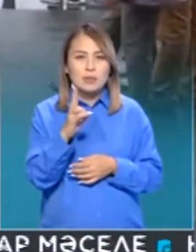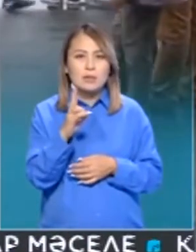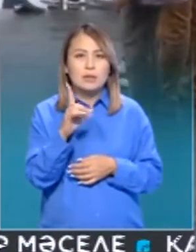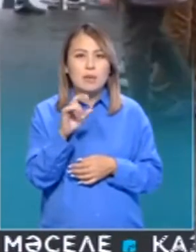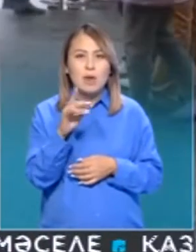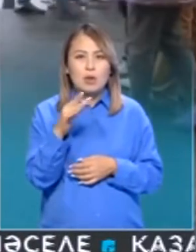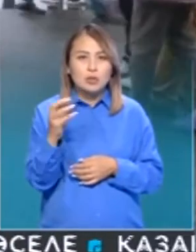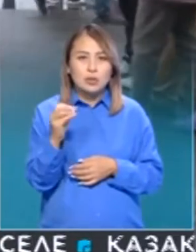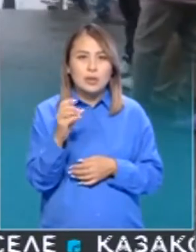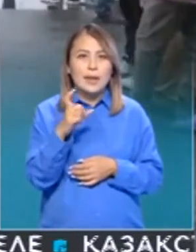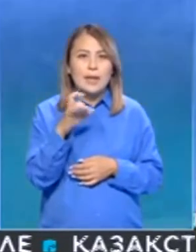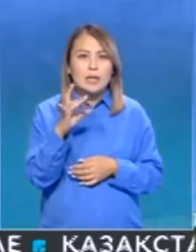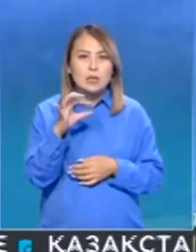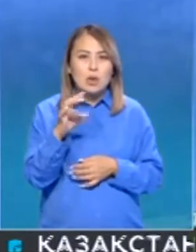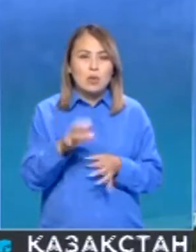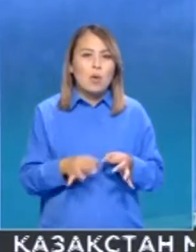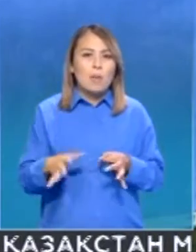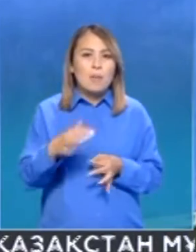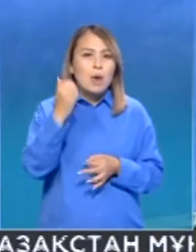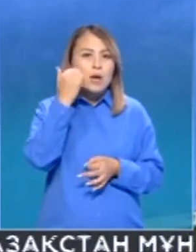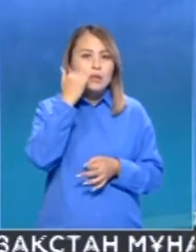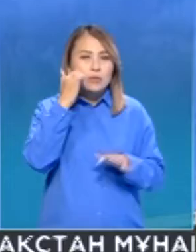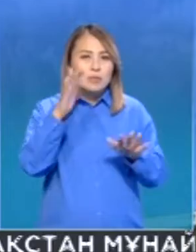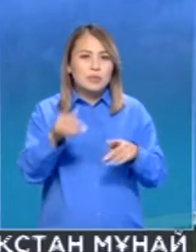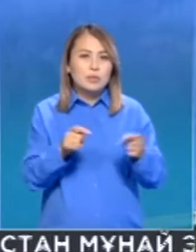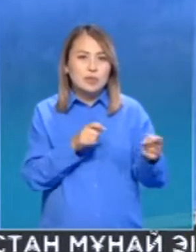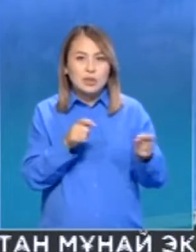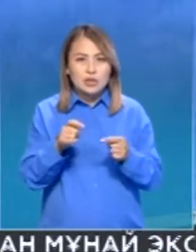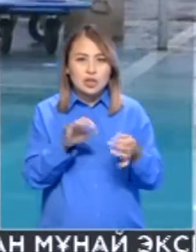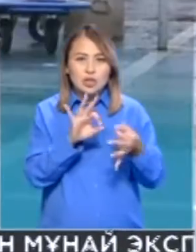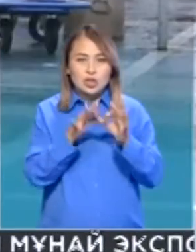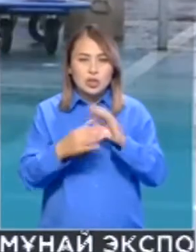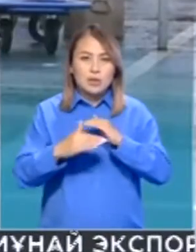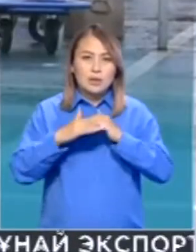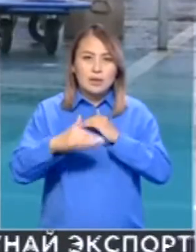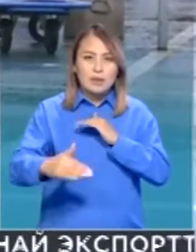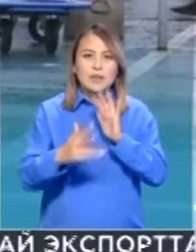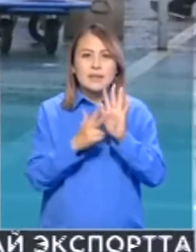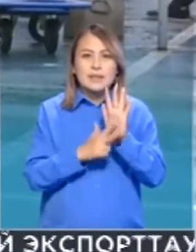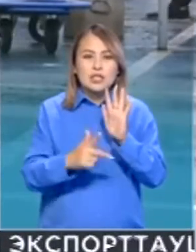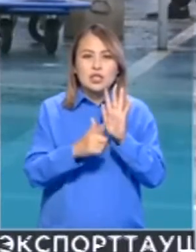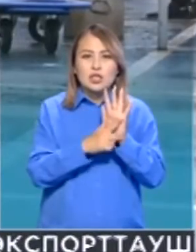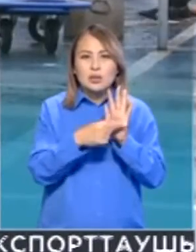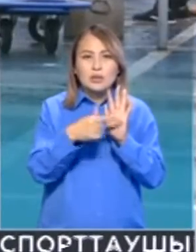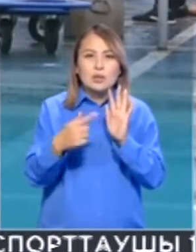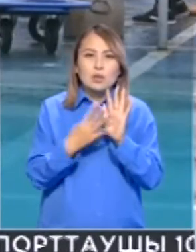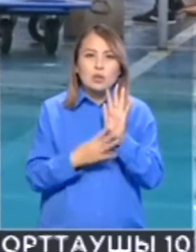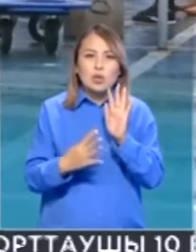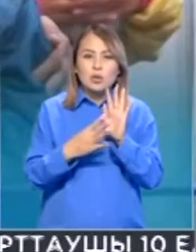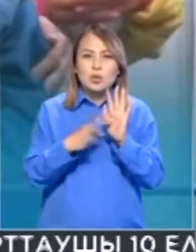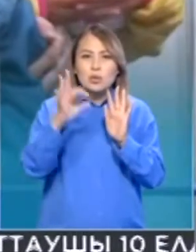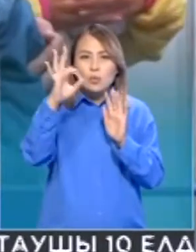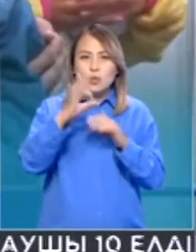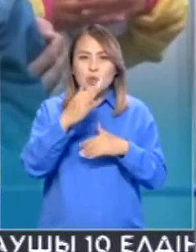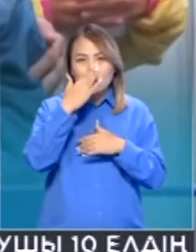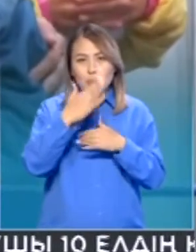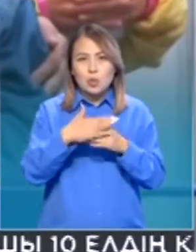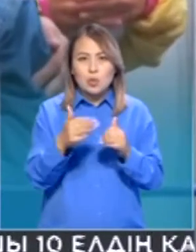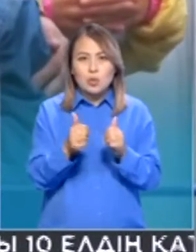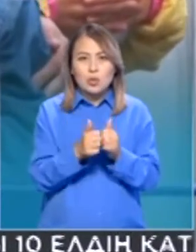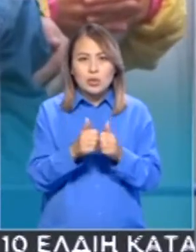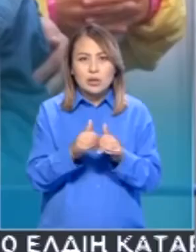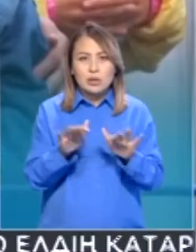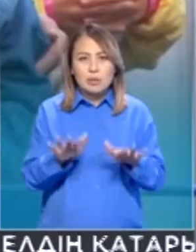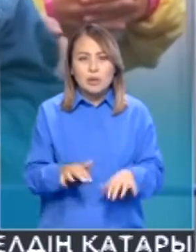Донецк, Запорожье, Херсон облысының Мәскеу тағайындаған әкімшілігінің дерегінше, жергілікті халықтың 87-ден 99%-ға